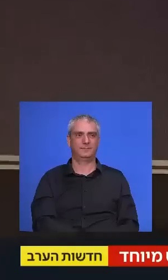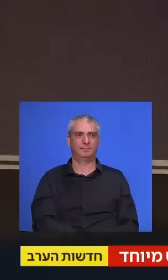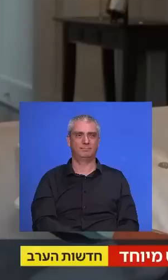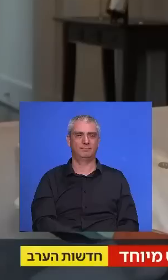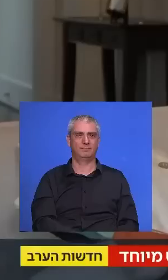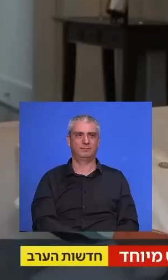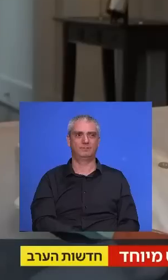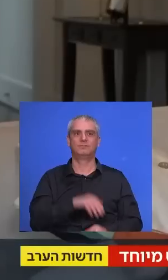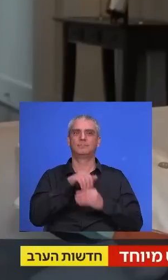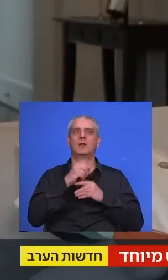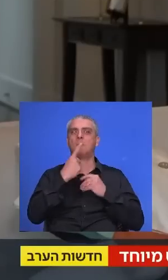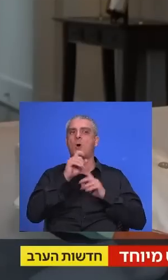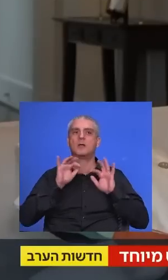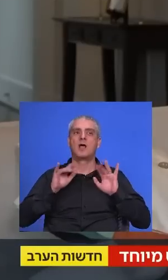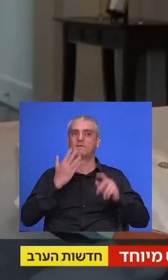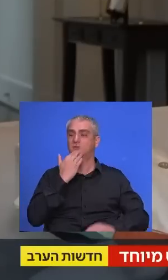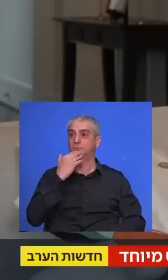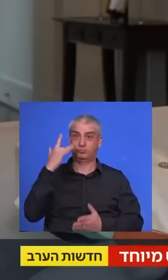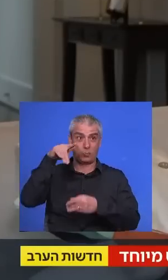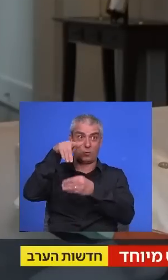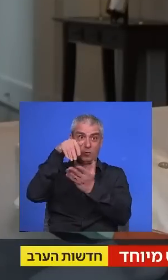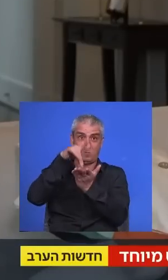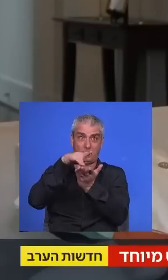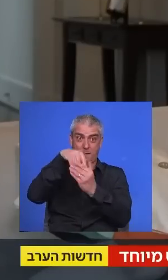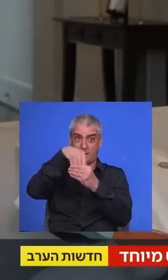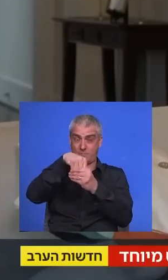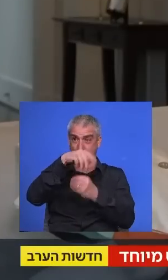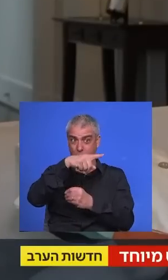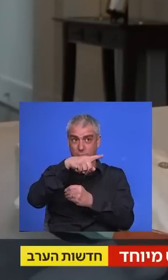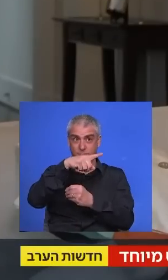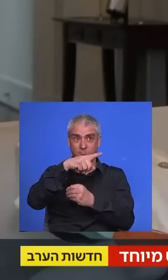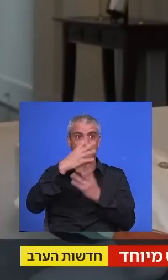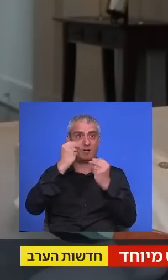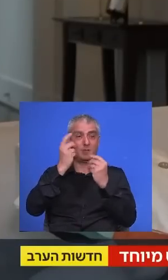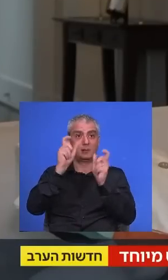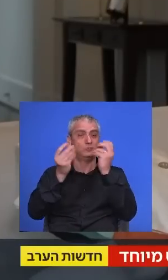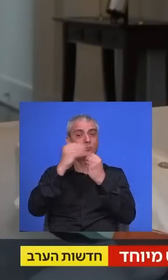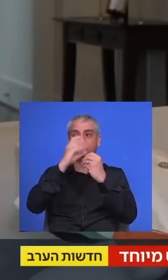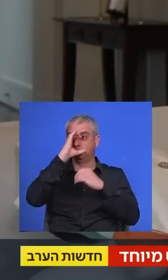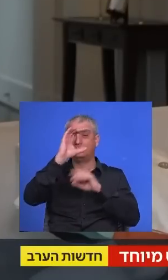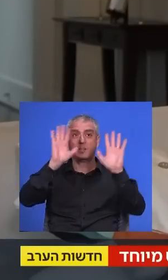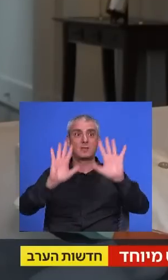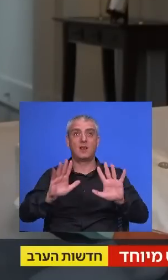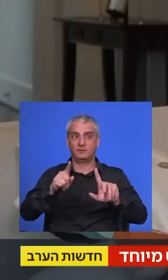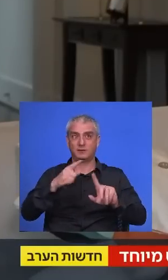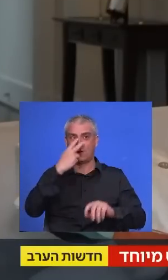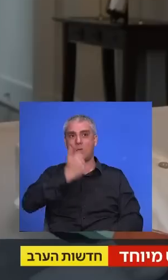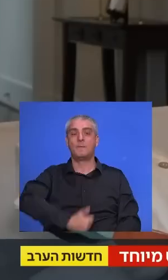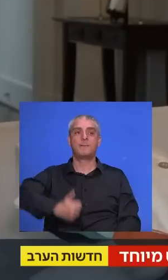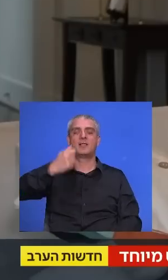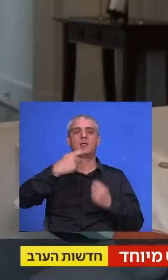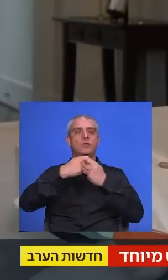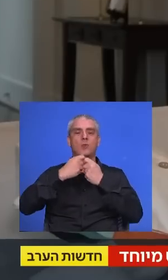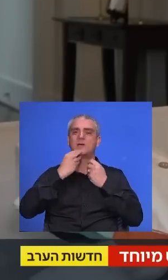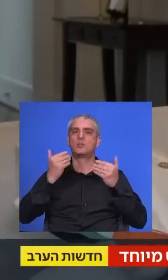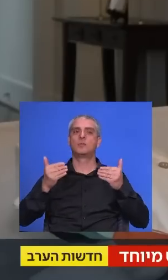Hundreds of thousands of Israelis live in person and many many more on television watched the leader of the reform Jewish